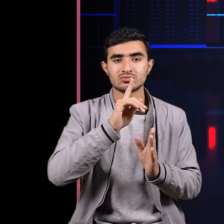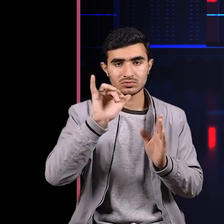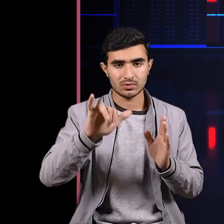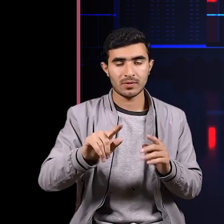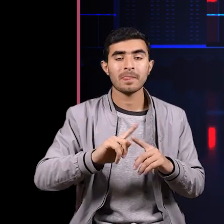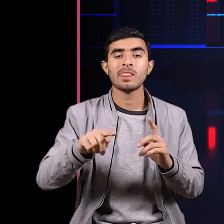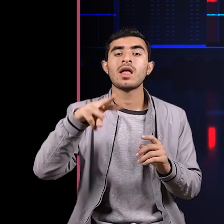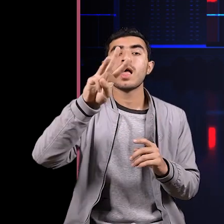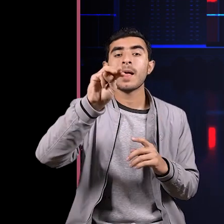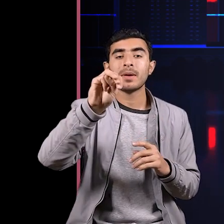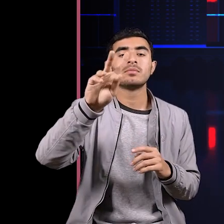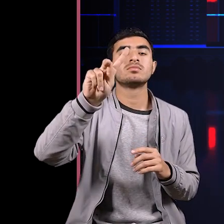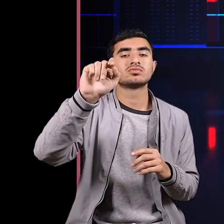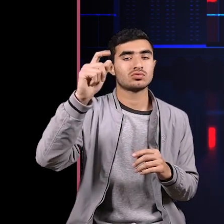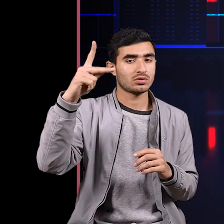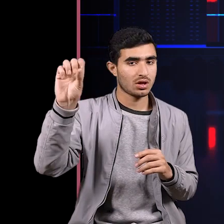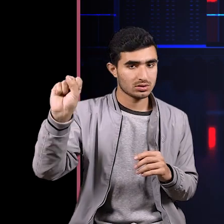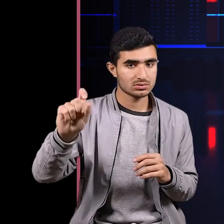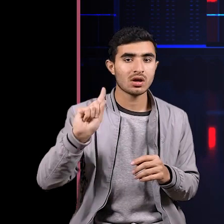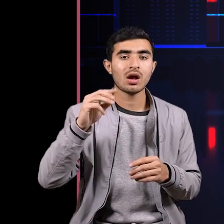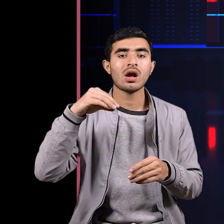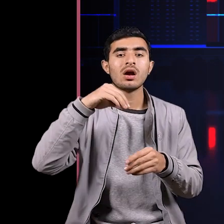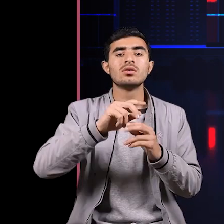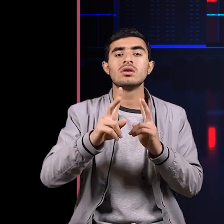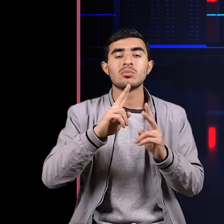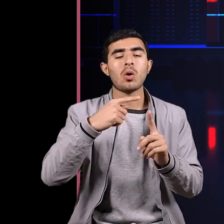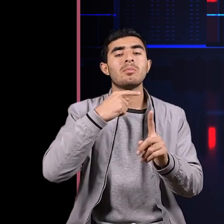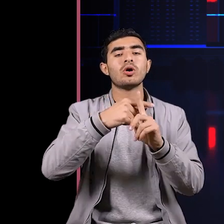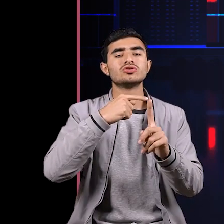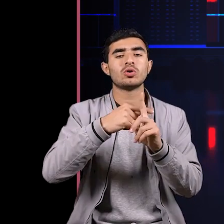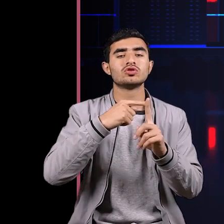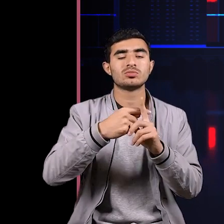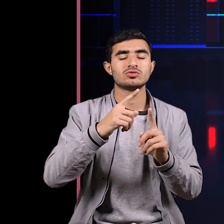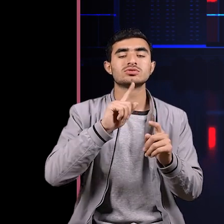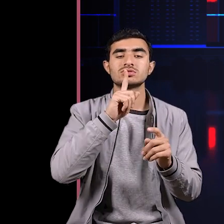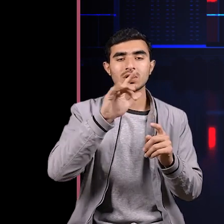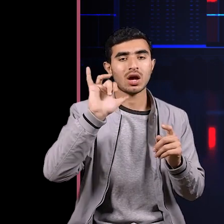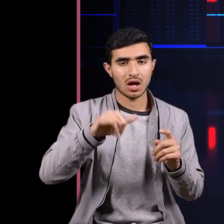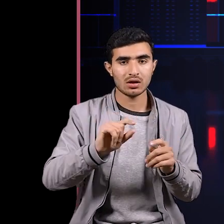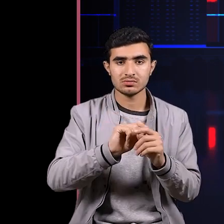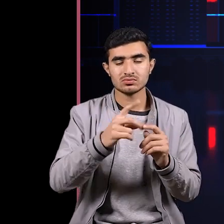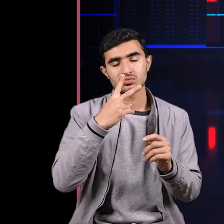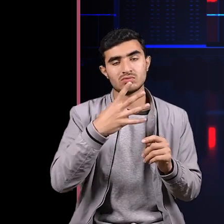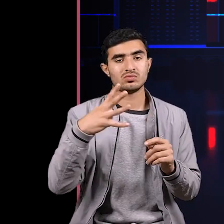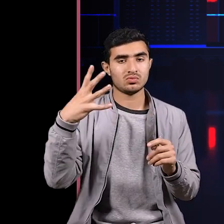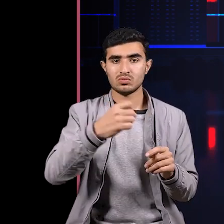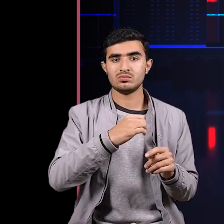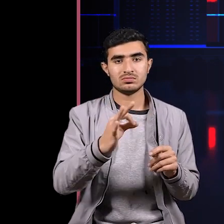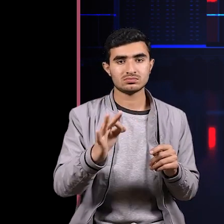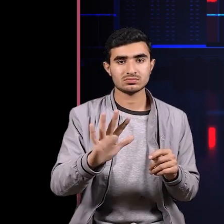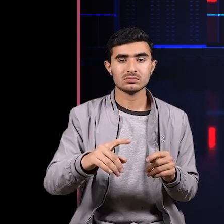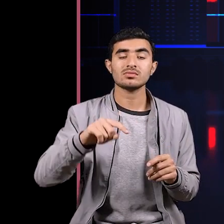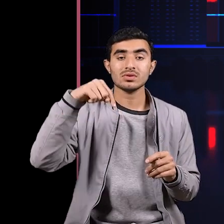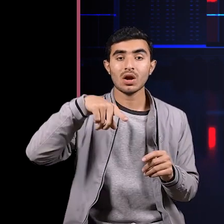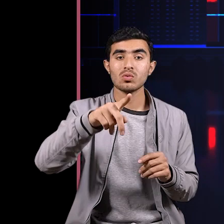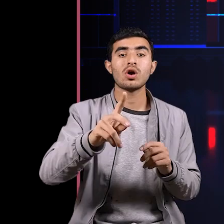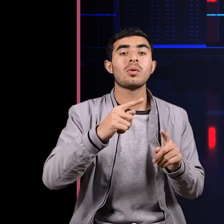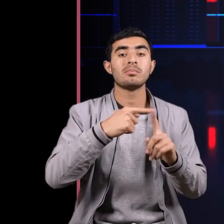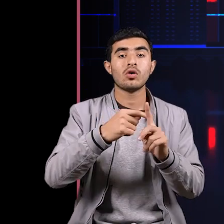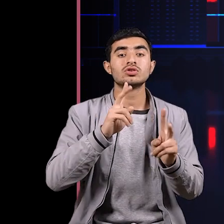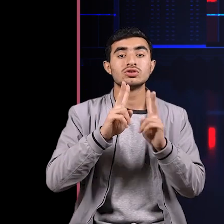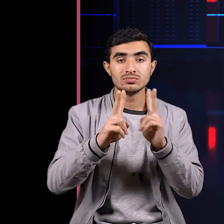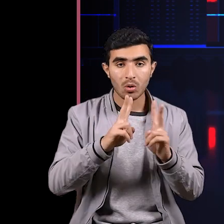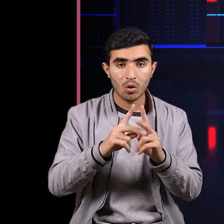इज़ पॉसिबिलिटी इन एनीथिंग। आपने जस्ट स्टार्ट करना है, आपने जस्ट पॉजिटिव सोचना है, पॉजिटिव बोलना है, अपने लोगों के लिए,